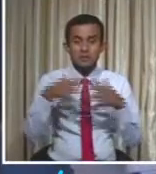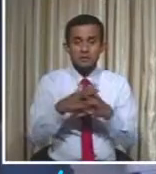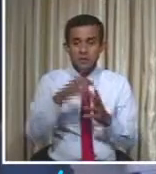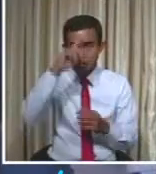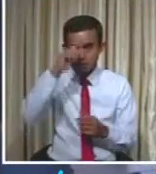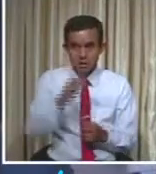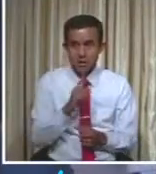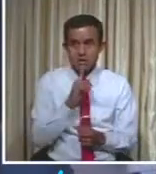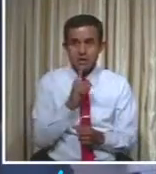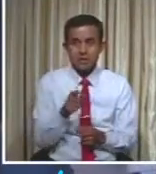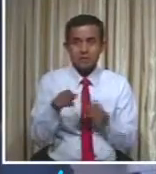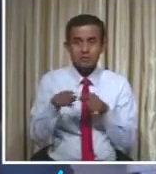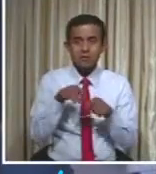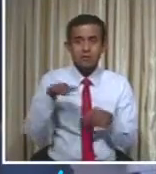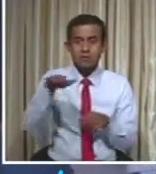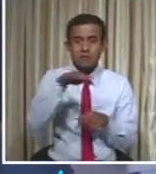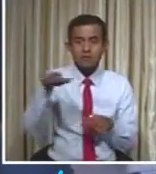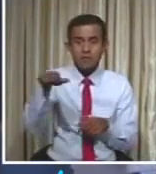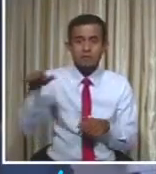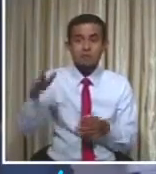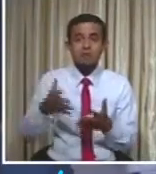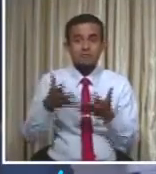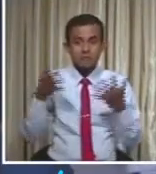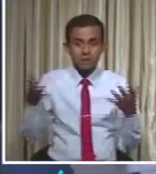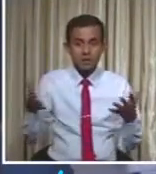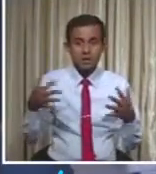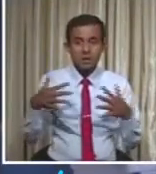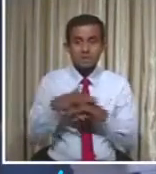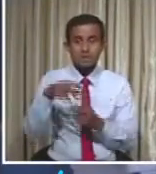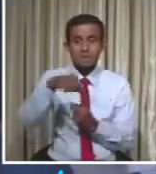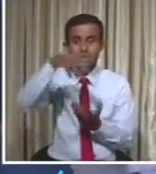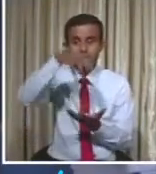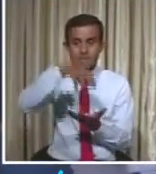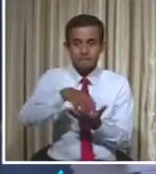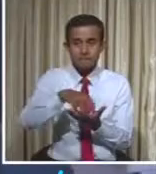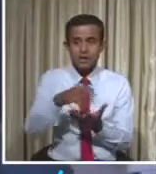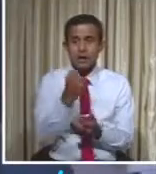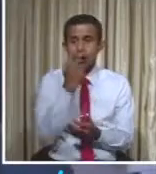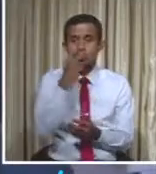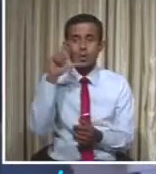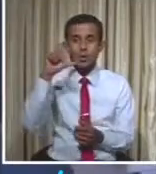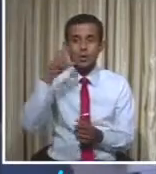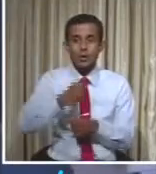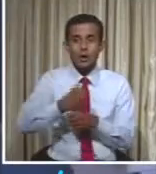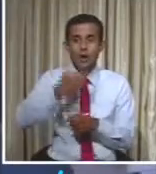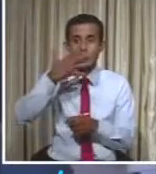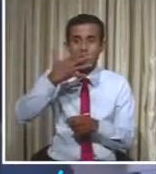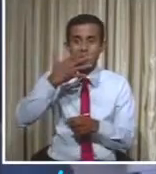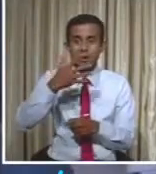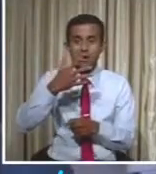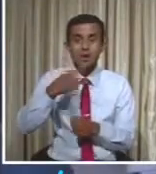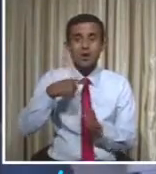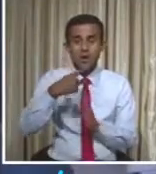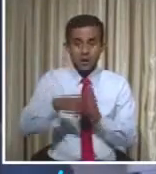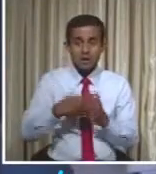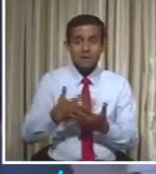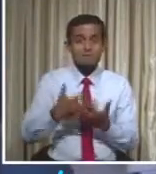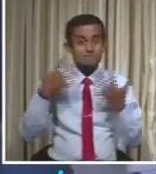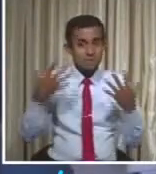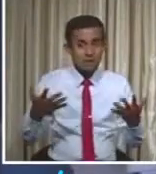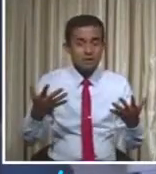අවධාරණය කරනවා එවැනි ප්‍රදේශ ගණනාවක් තියෙනවා මේ බස්නාහිර පළාතේ කළුතර කොළඹ ගම්පහ ඒ පළාතේ රටේම තියෙනවා විශාල